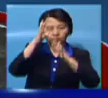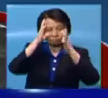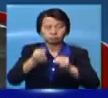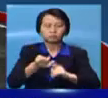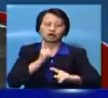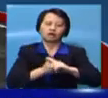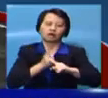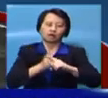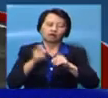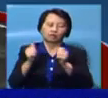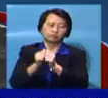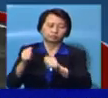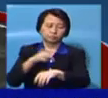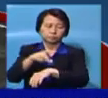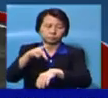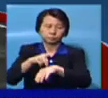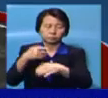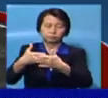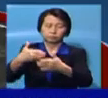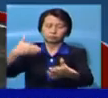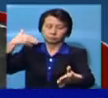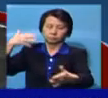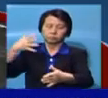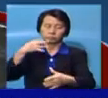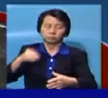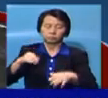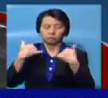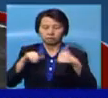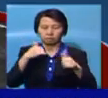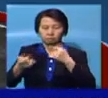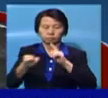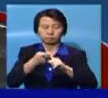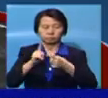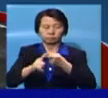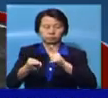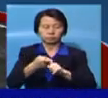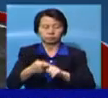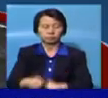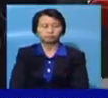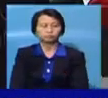seri menentang Filipina sebelum ini dalam aksi persahabatan.